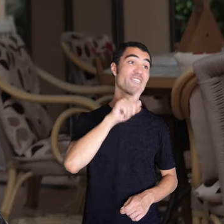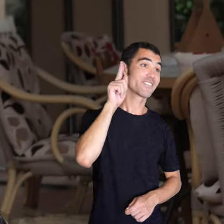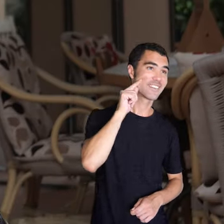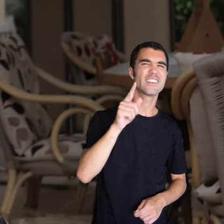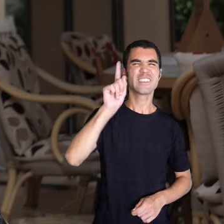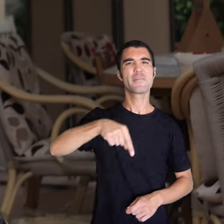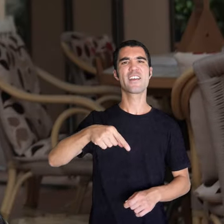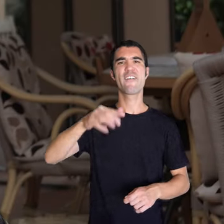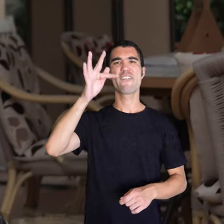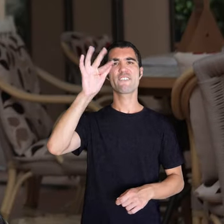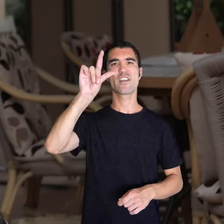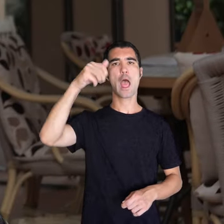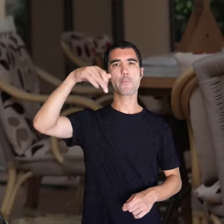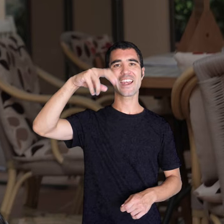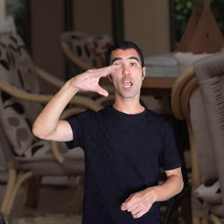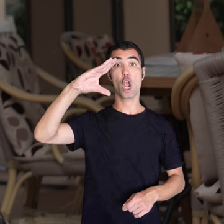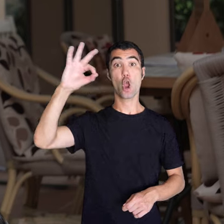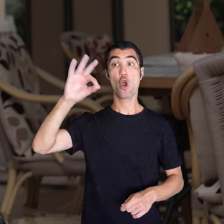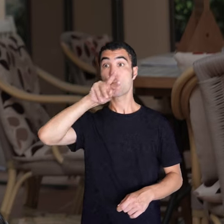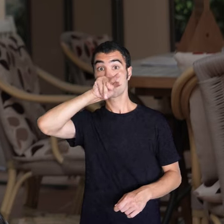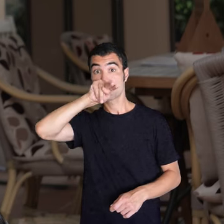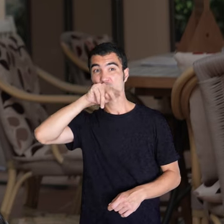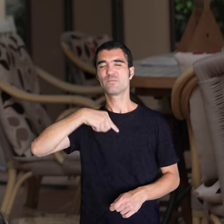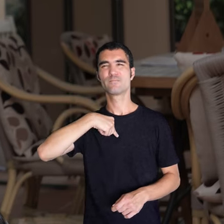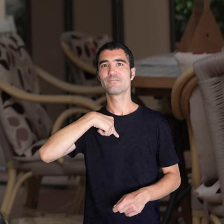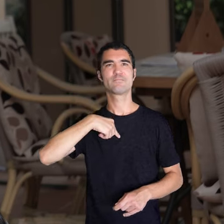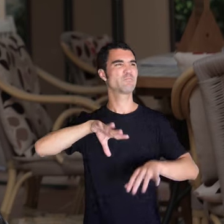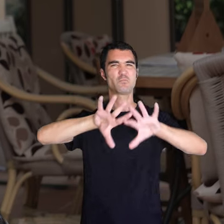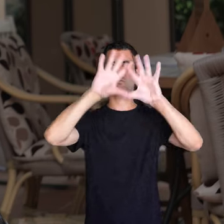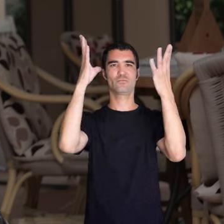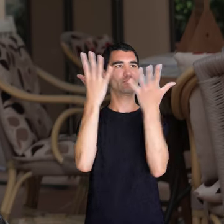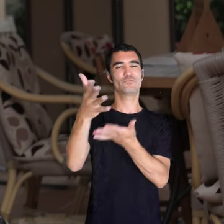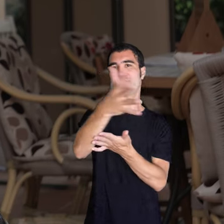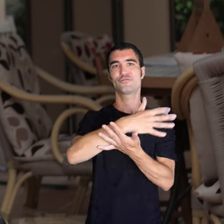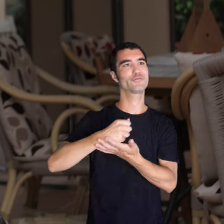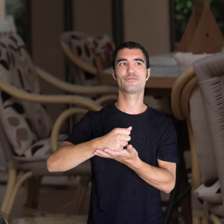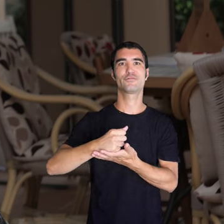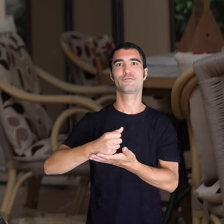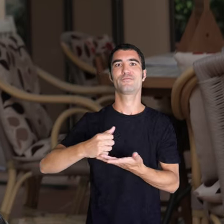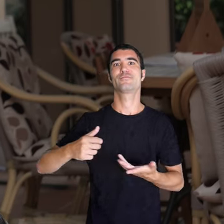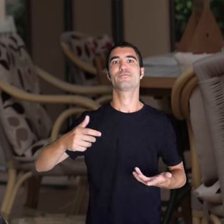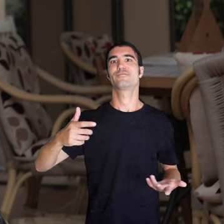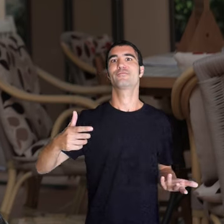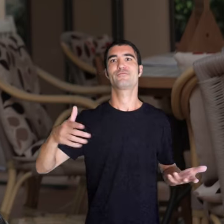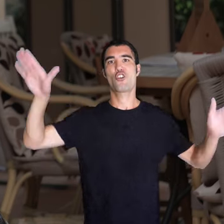flamenco agafàvem tots, es quedàvem en el món de la noche, el món de la noche,